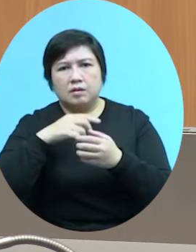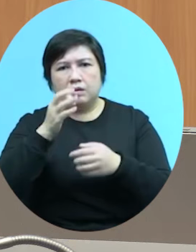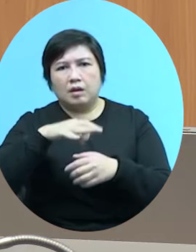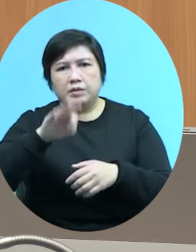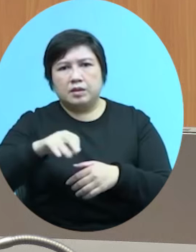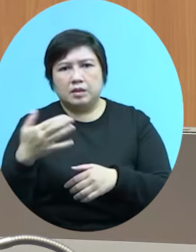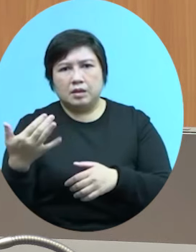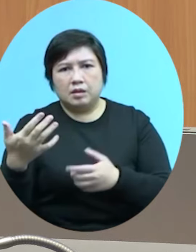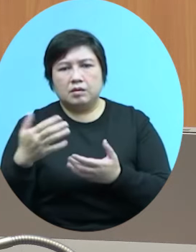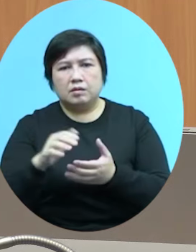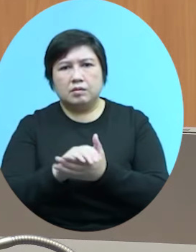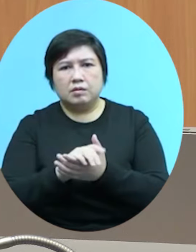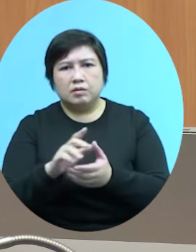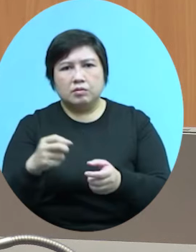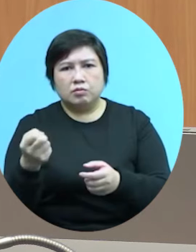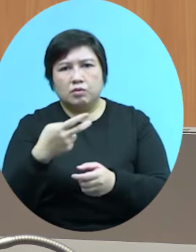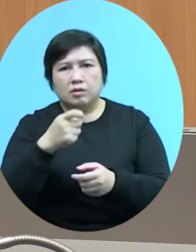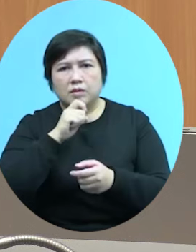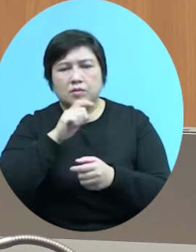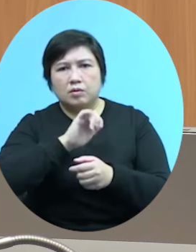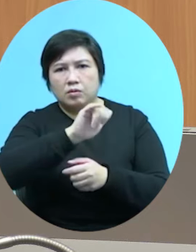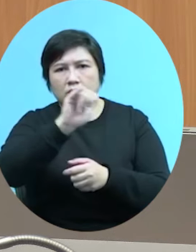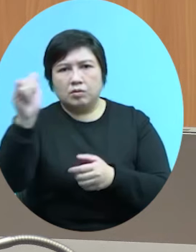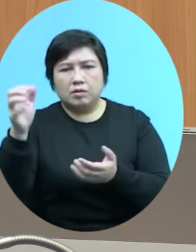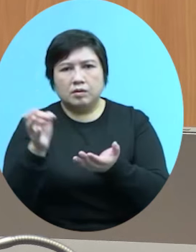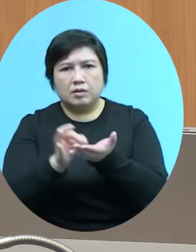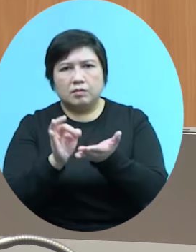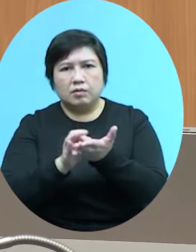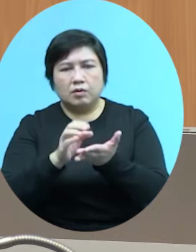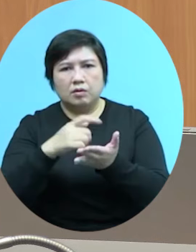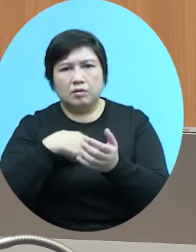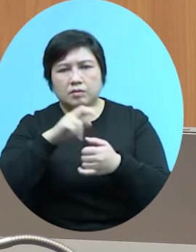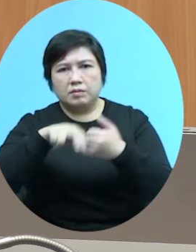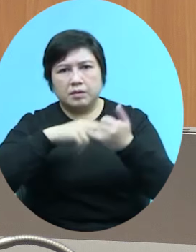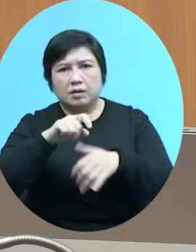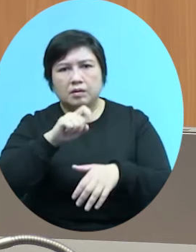多但是當然還有很多人去了不同地方做的那些